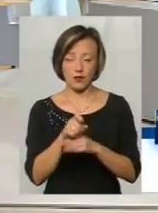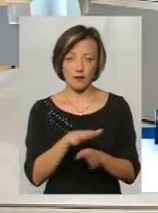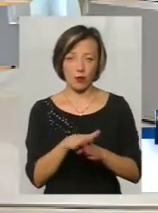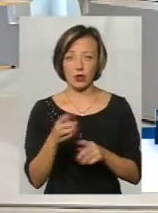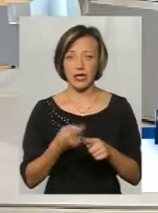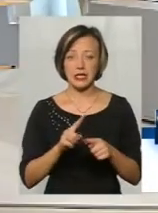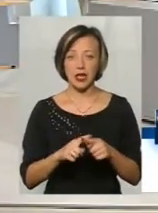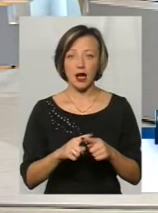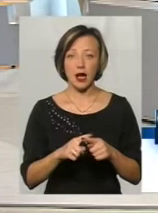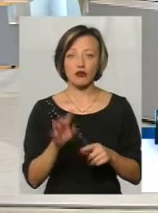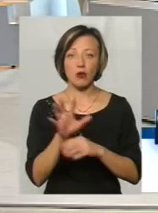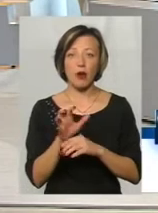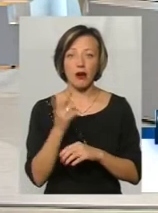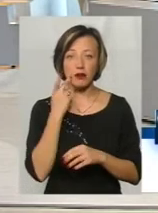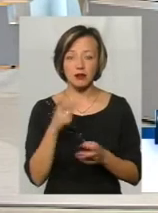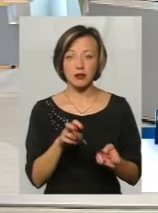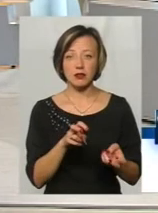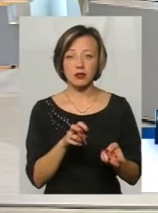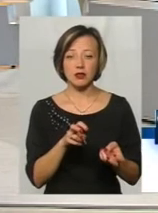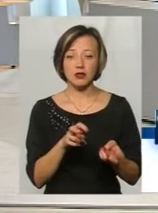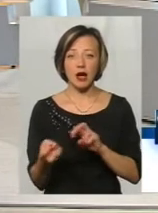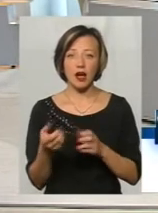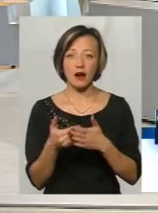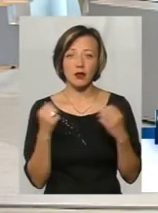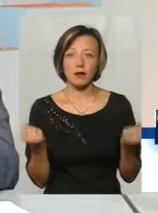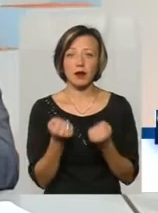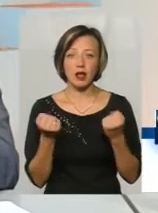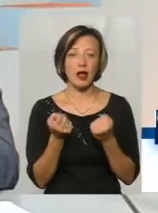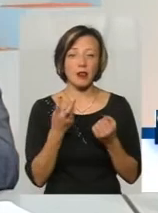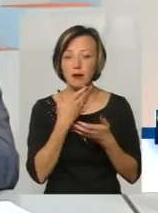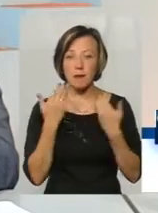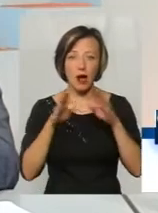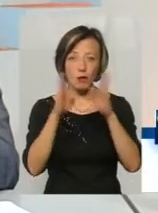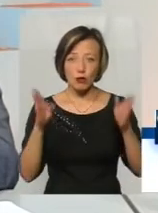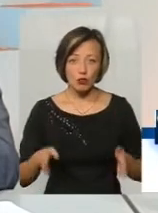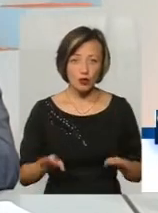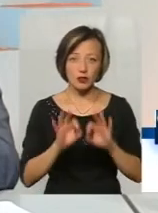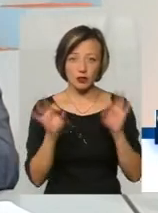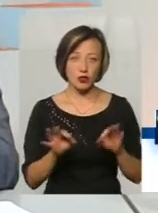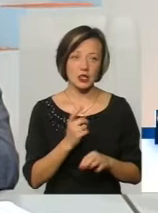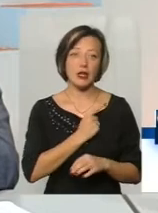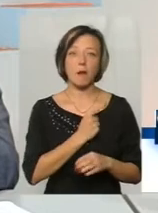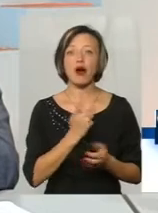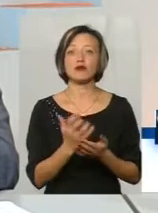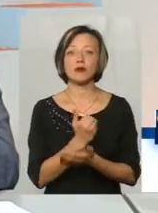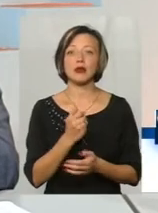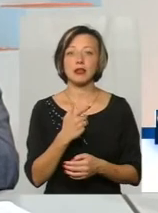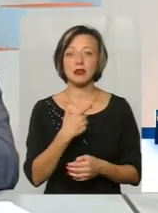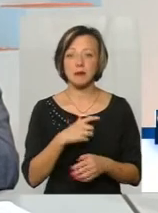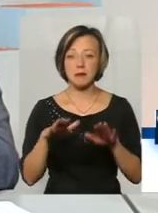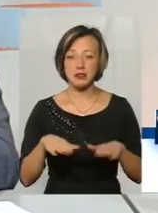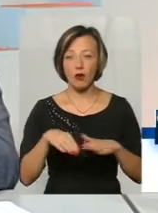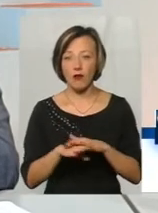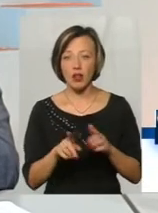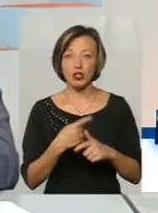ця собака зачасту помирає чи від охолодження, тому що в неї нема, не буде, нічого. От вона має сама собі знайти місце, де сховатись. Чи